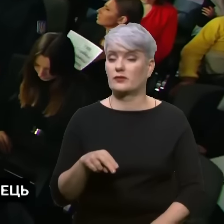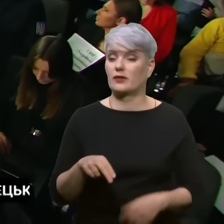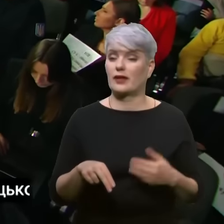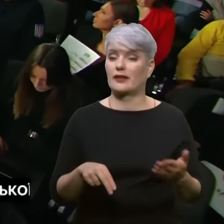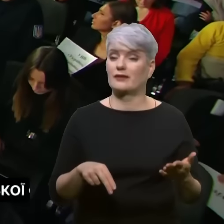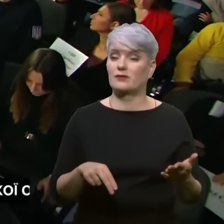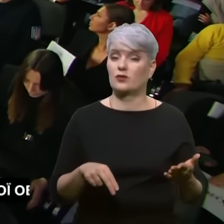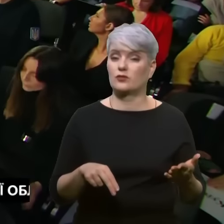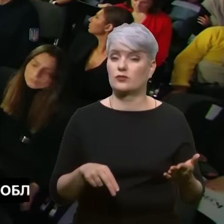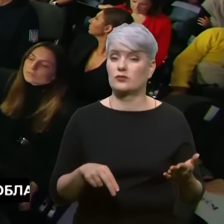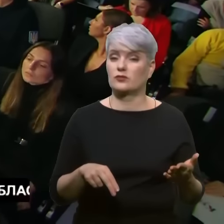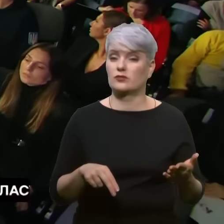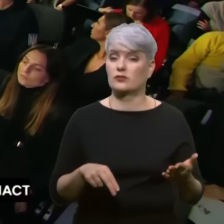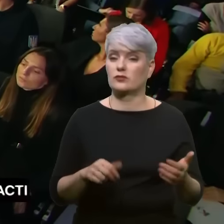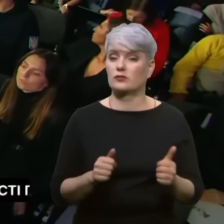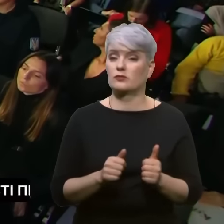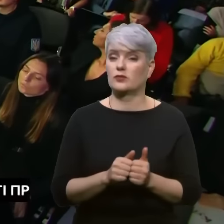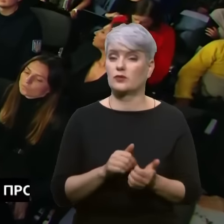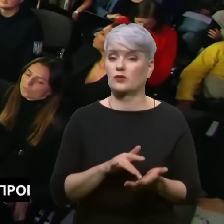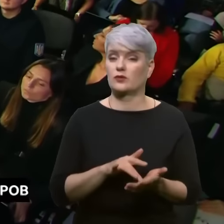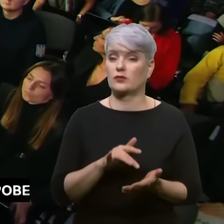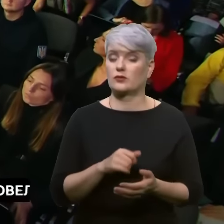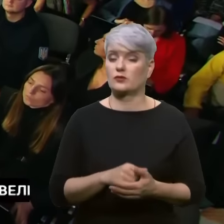Ліворуч, близько до центру.